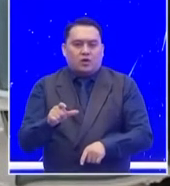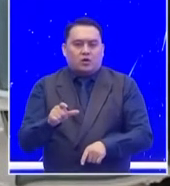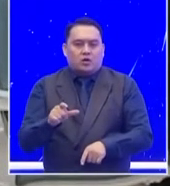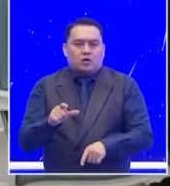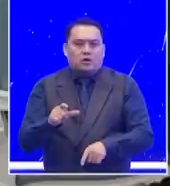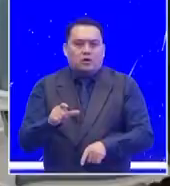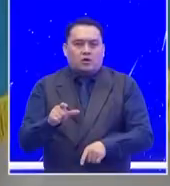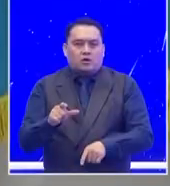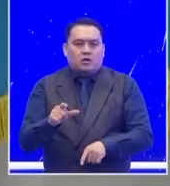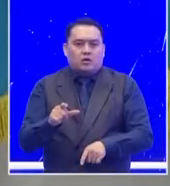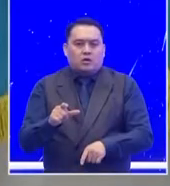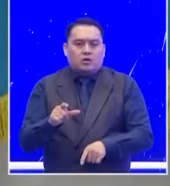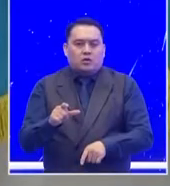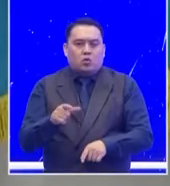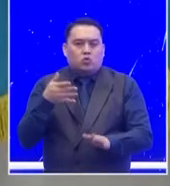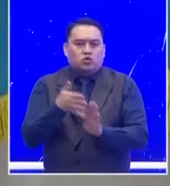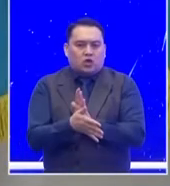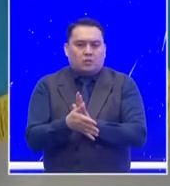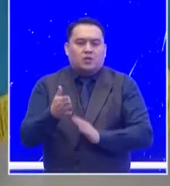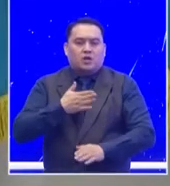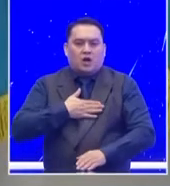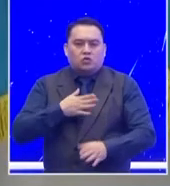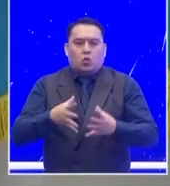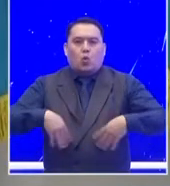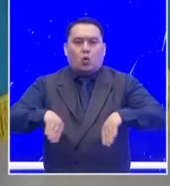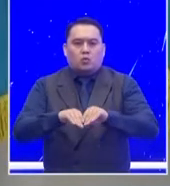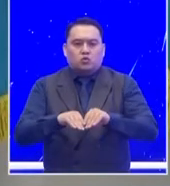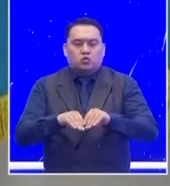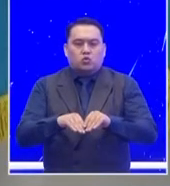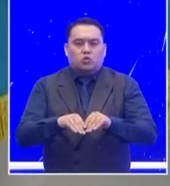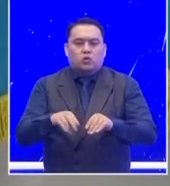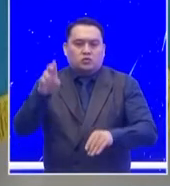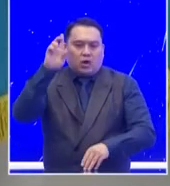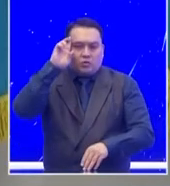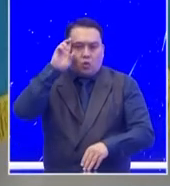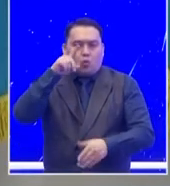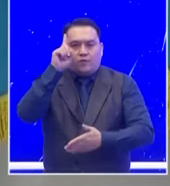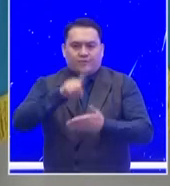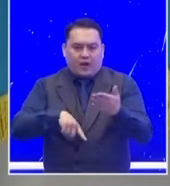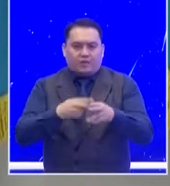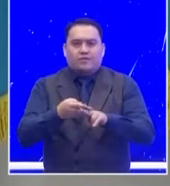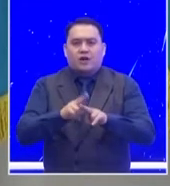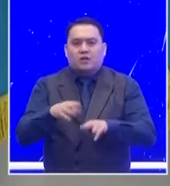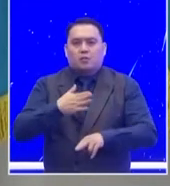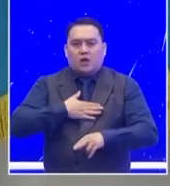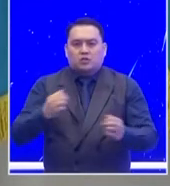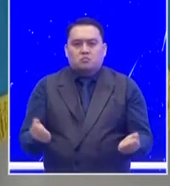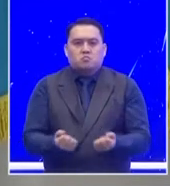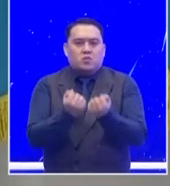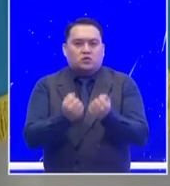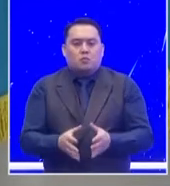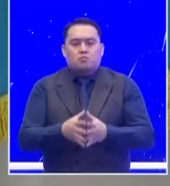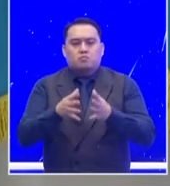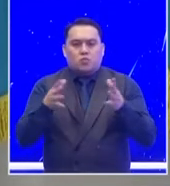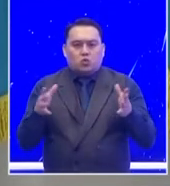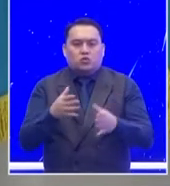провокаторы наносили ущерб нашему общему достоянию. Уверен, в этом нас поддерживает абсолютное